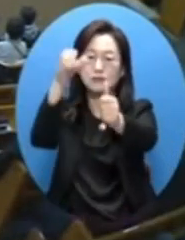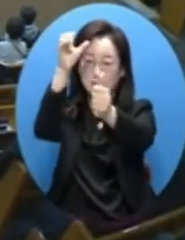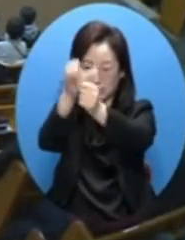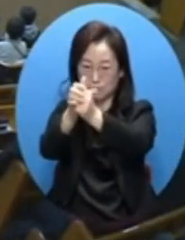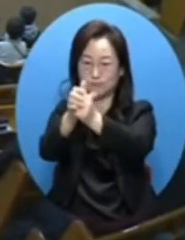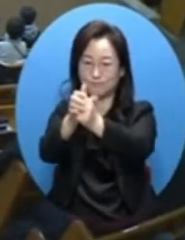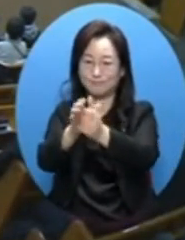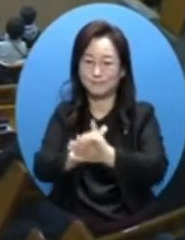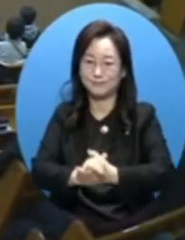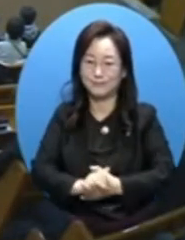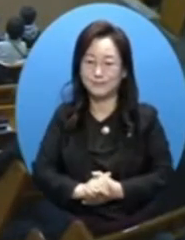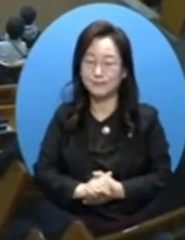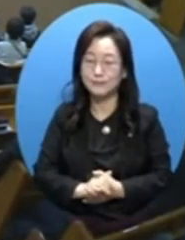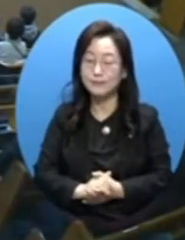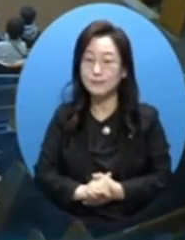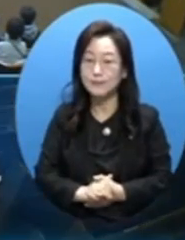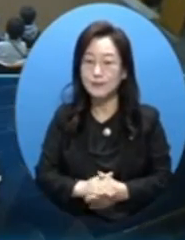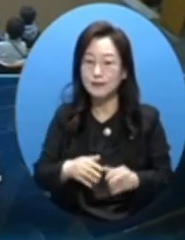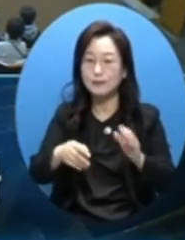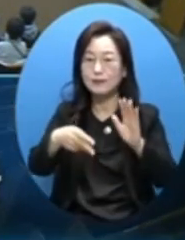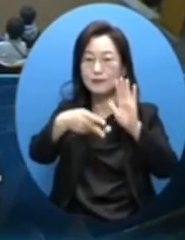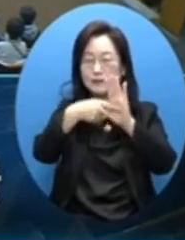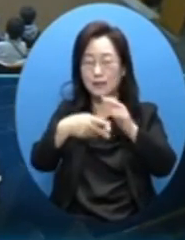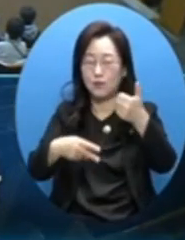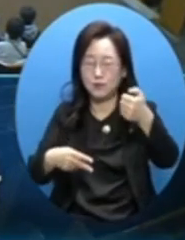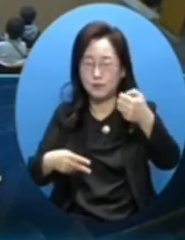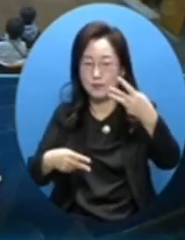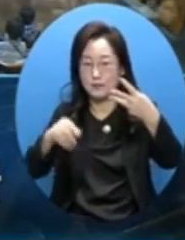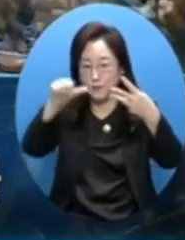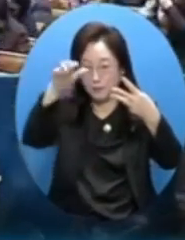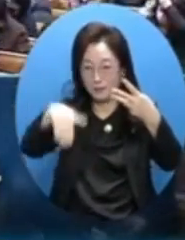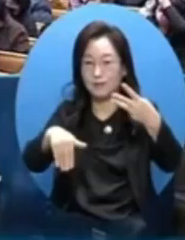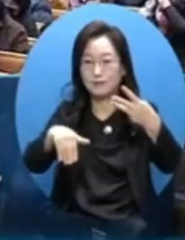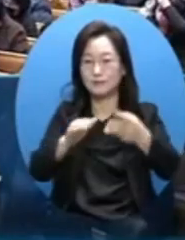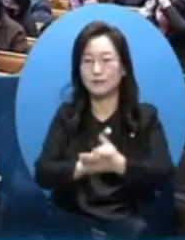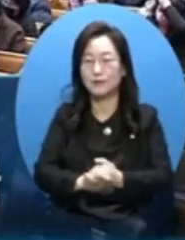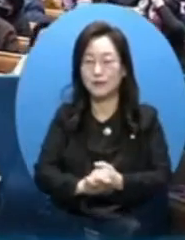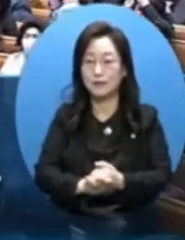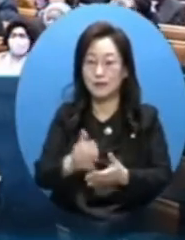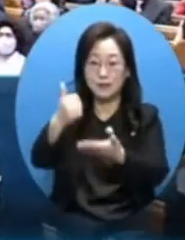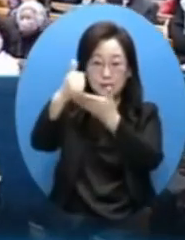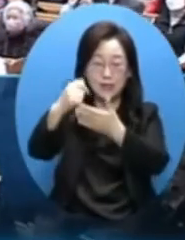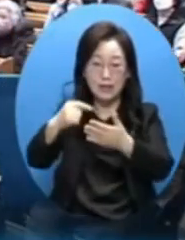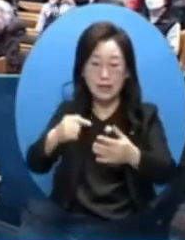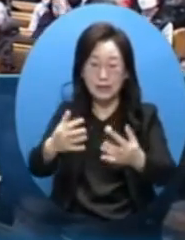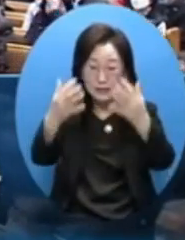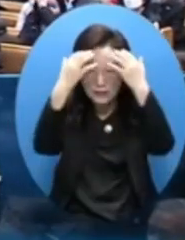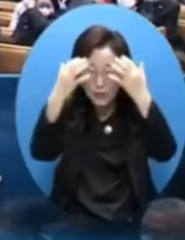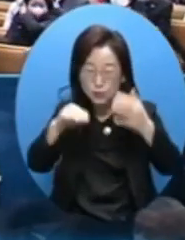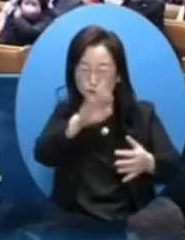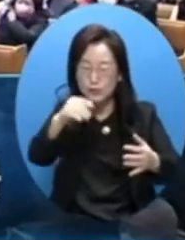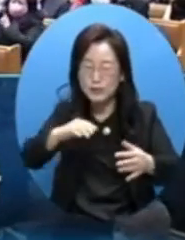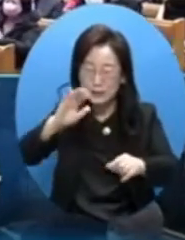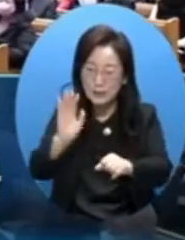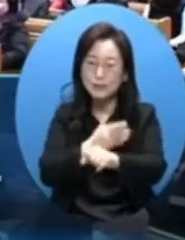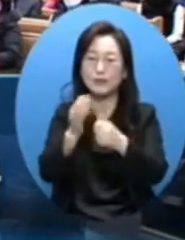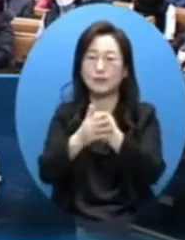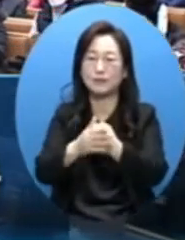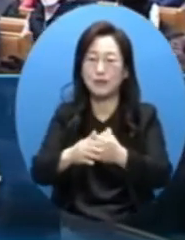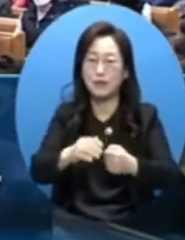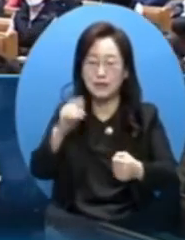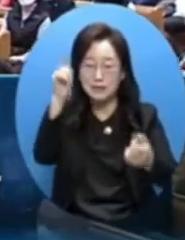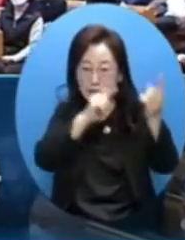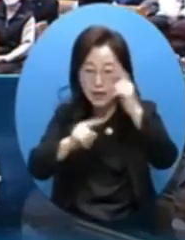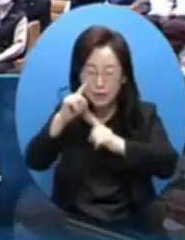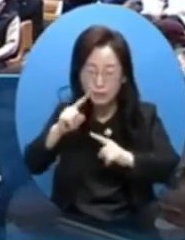주셨습니다. 이사야 53장 5절 6절입니다. 그가 찔림은 우리의 허물 때문이요 그가 삼은 우리의 죄악